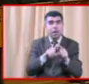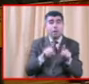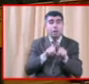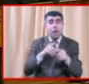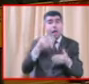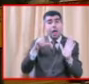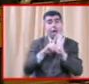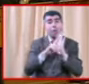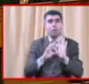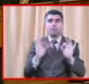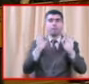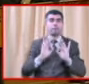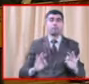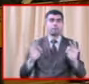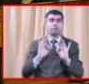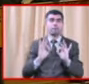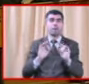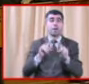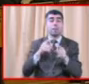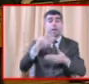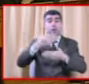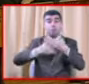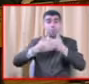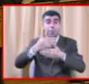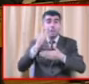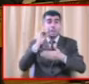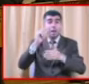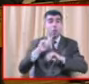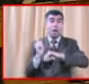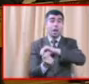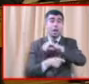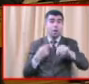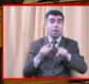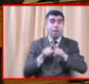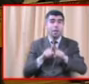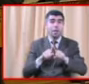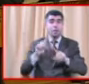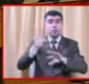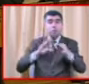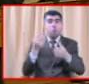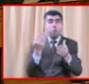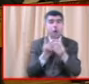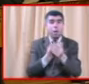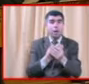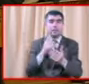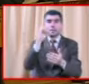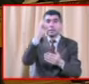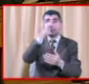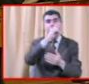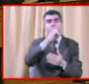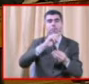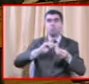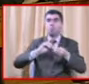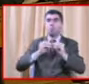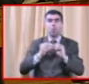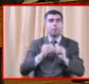الطرق ديال البناء، لأن العالم القروي كيبغيو يبنيو في الكبر، والحال أنهم كيتواجهوا بواحد الشروط التعجيزية اللي ما تمكنهمش باش أنهم يبنيو